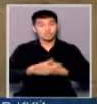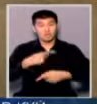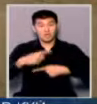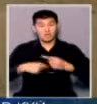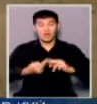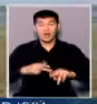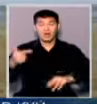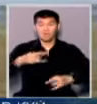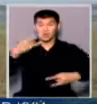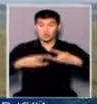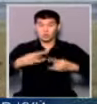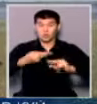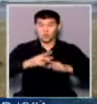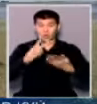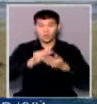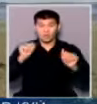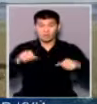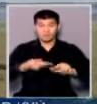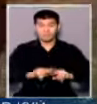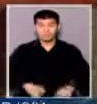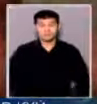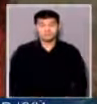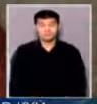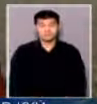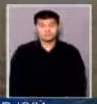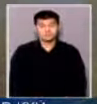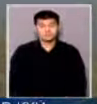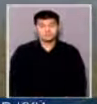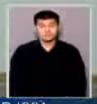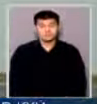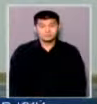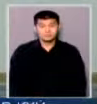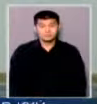шығарылымын Атырау телеарнасының эфирінен көріңіздер. Дария Сағындықова, Қуаныш Құдайберген, Атырау телеарнасы.